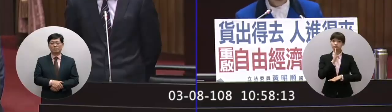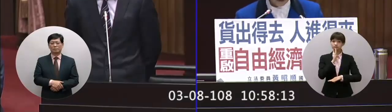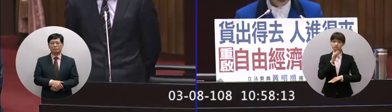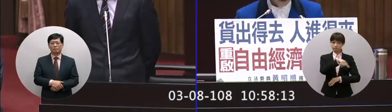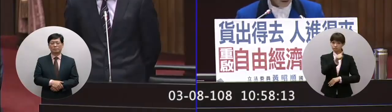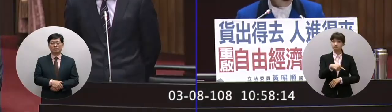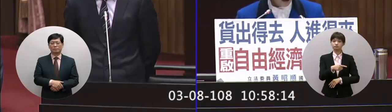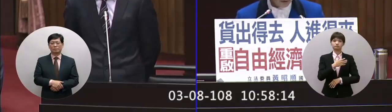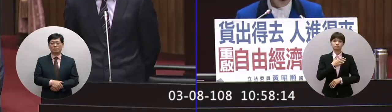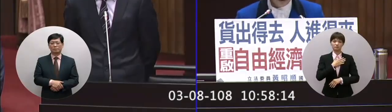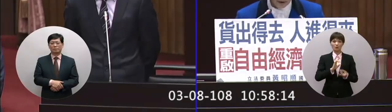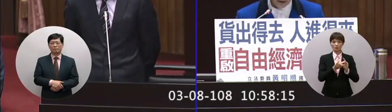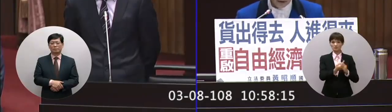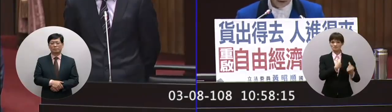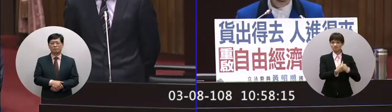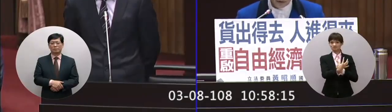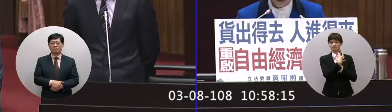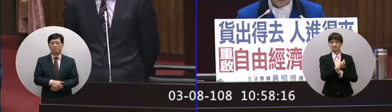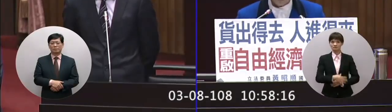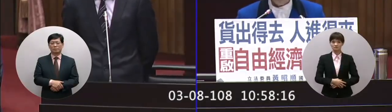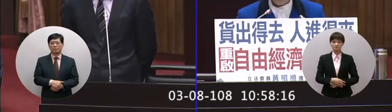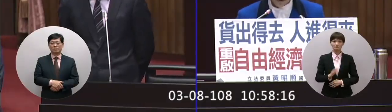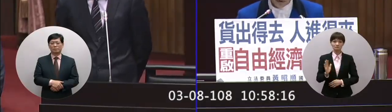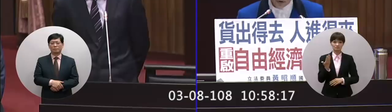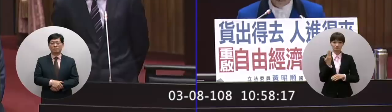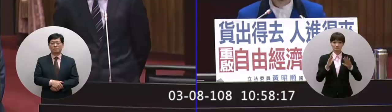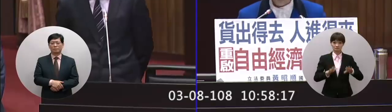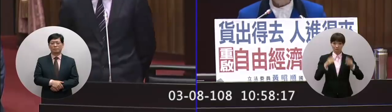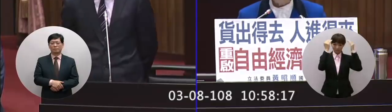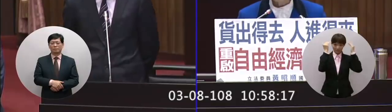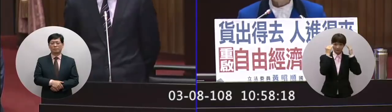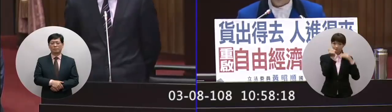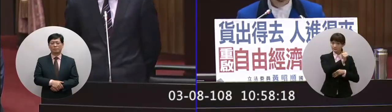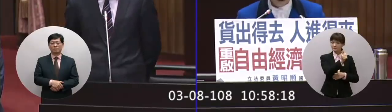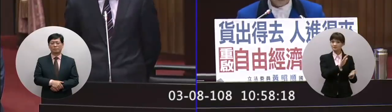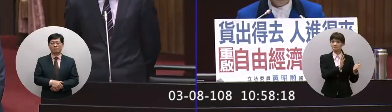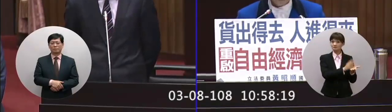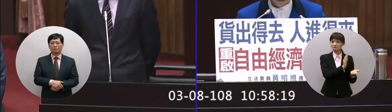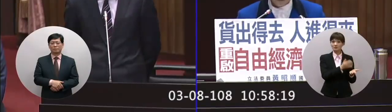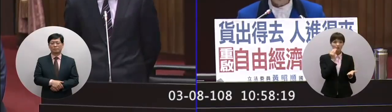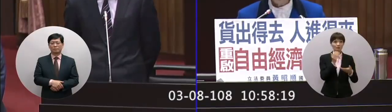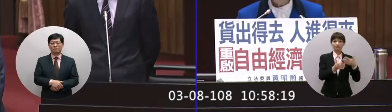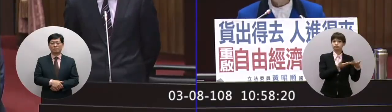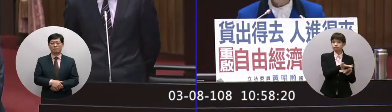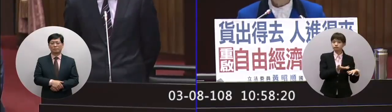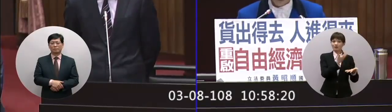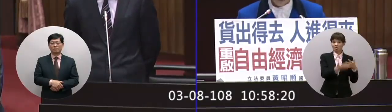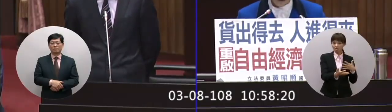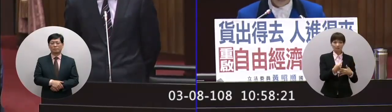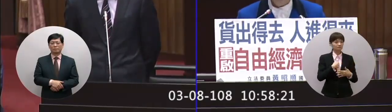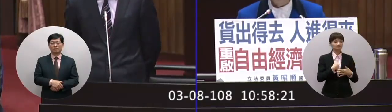刻意的背梗。但是韩国瑜现在讲，他说沟通不成，我们就摊牌，直接诉